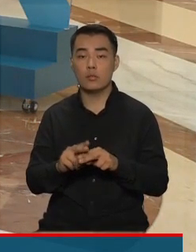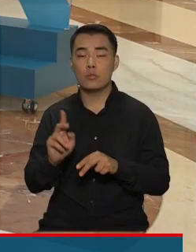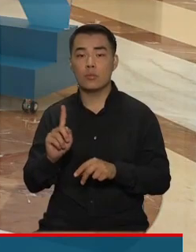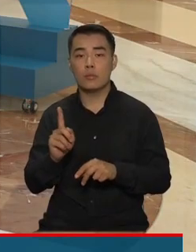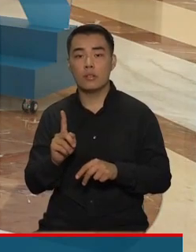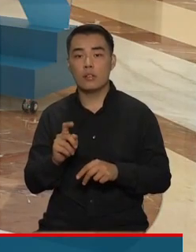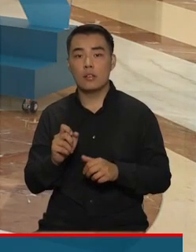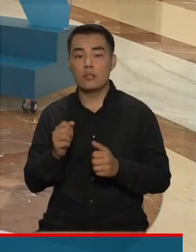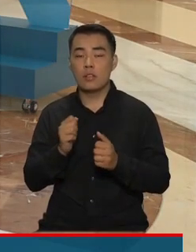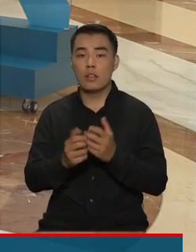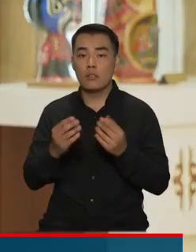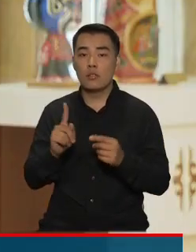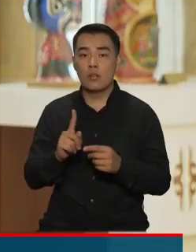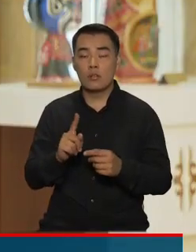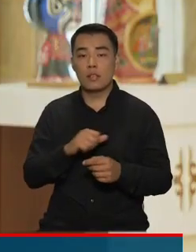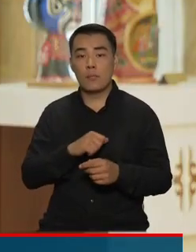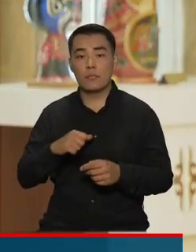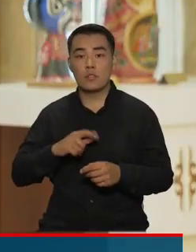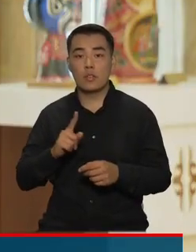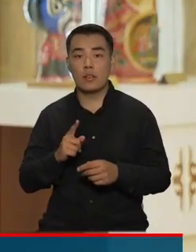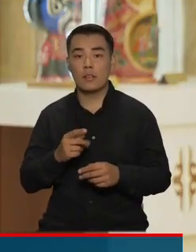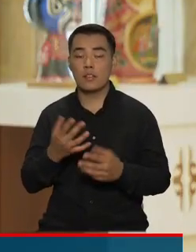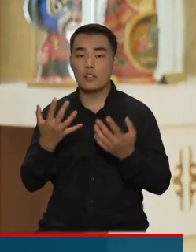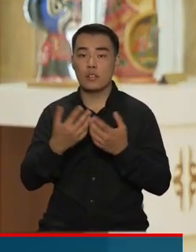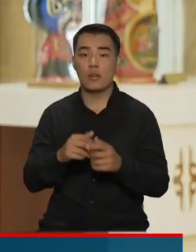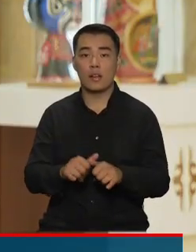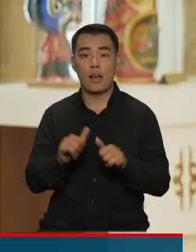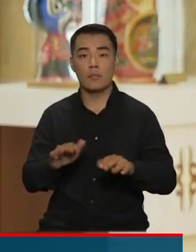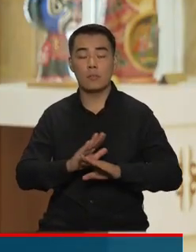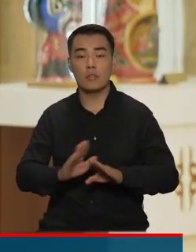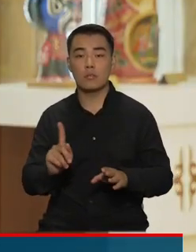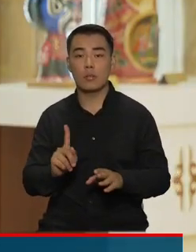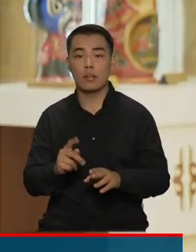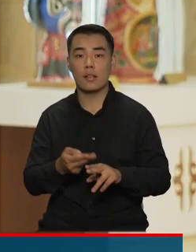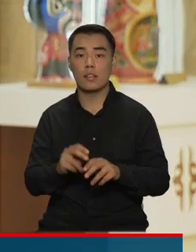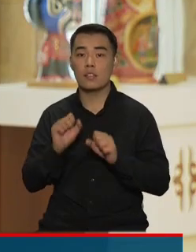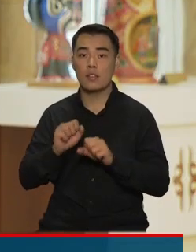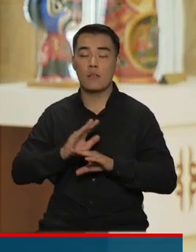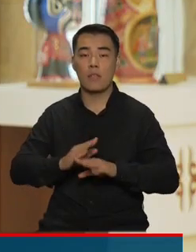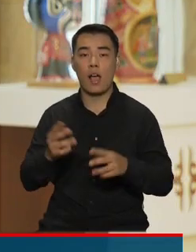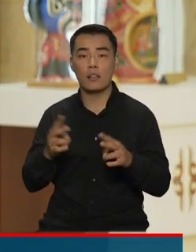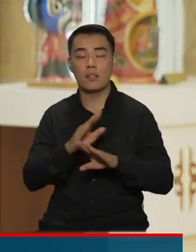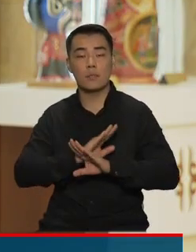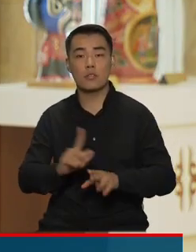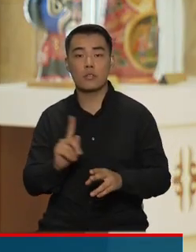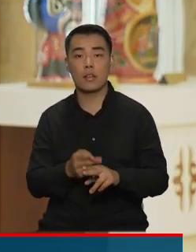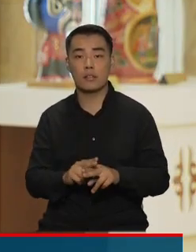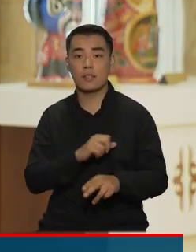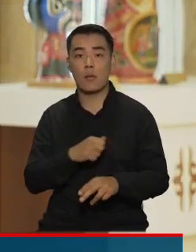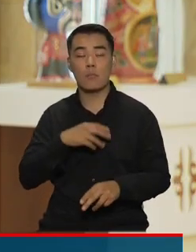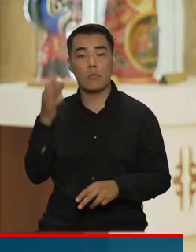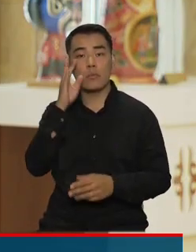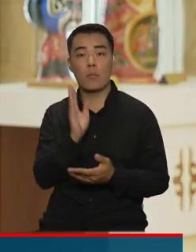күн тәртібінен түсірген жоқ. Бас несі саны көбейді деп, оны қорғамай, қоюға болмайды. Себебі естеріңізде